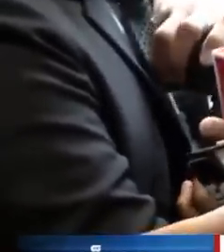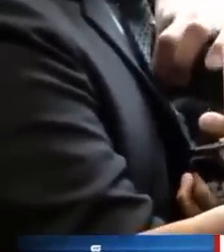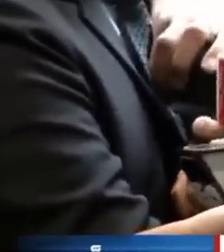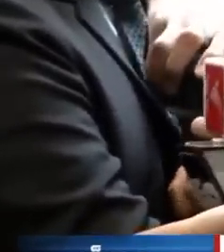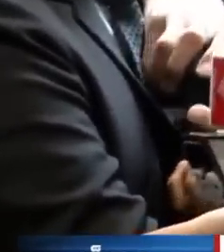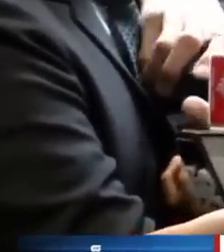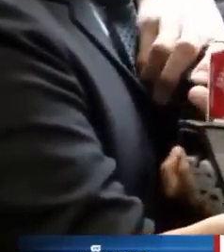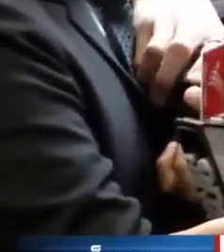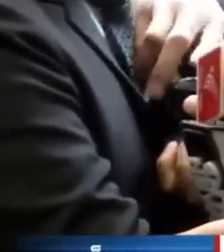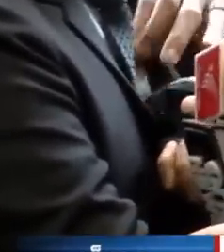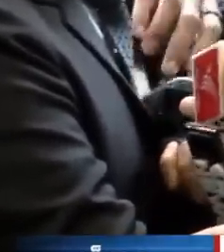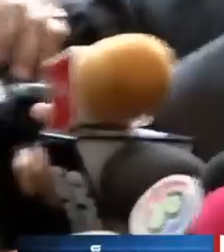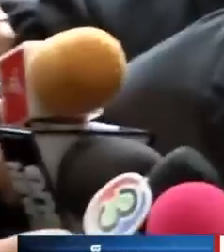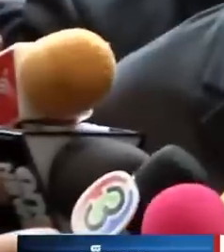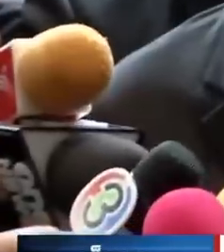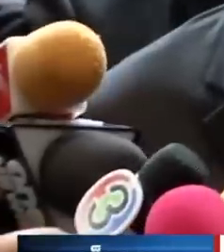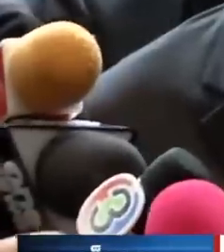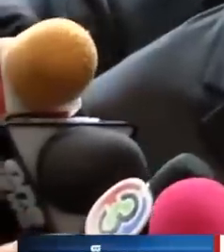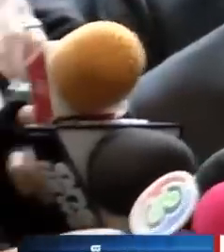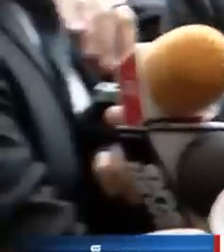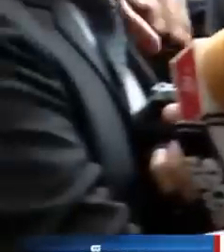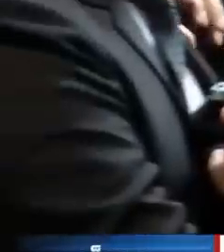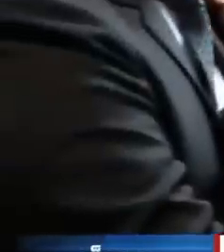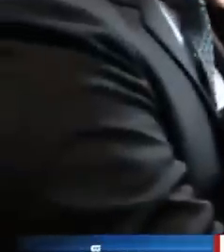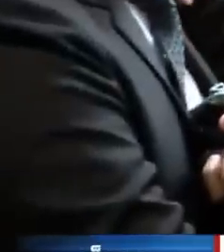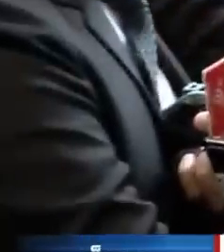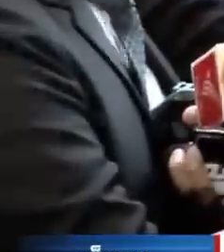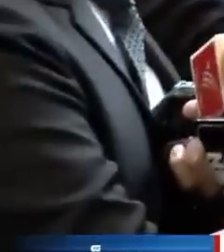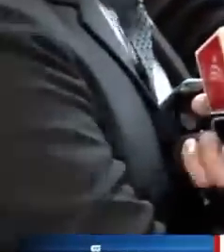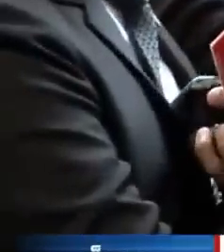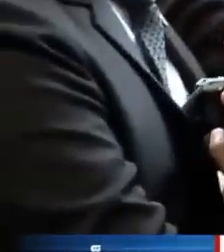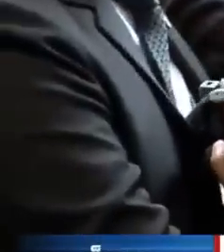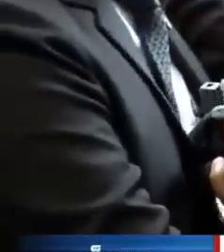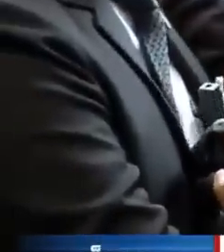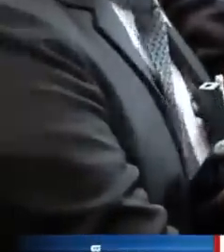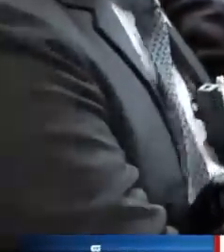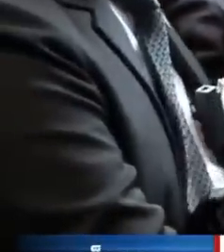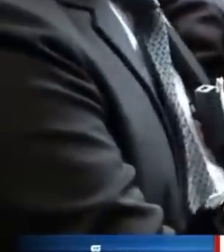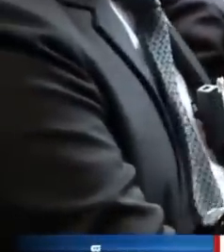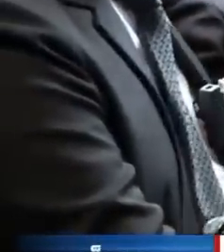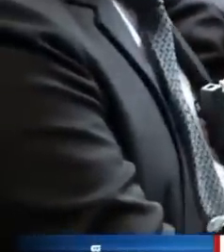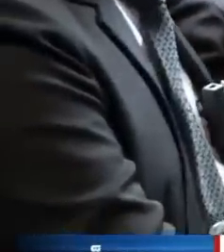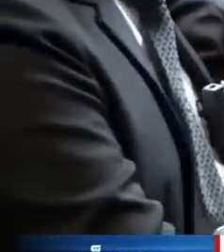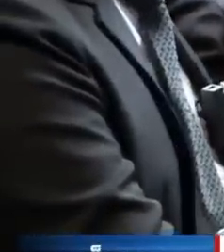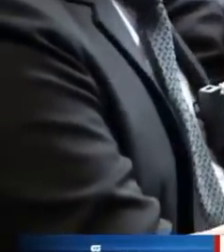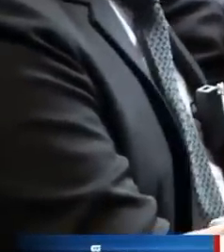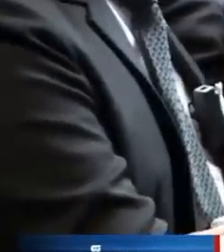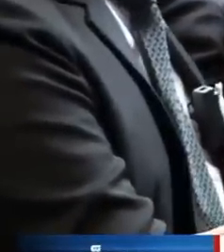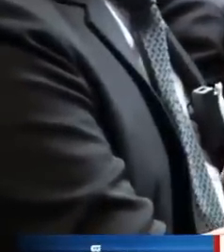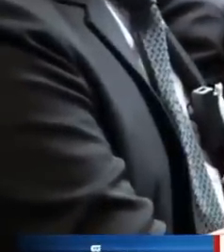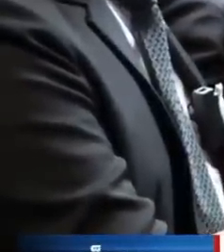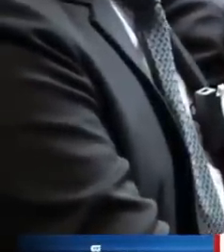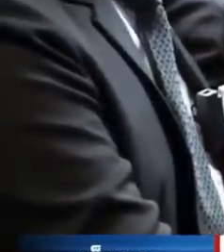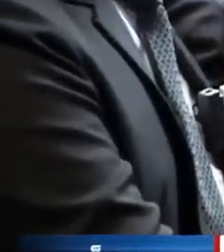มือกันส่วนทิศทางของพลังประชารัฐตอนนี้พักจะมีการสัมมนาด้วยนะครับเตรียมความพร้อมในการทำงานต่อเช่นเดียวกัน